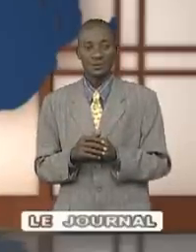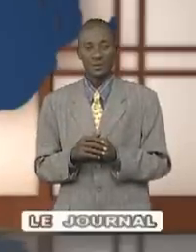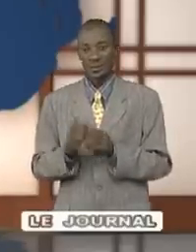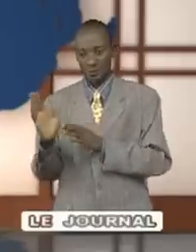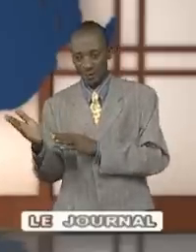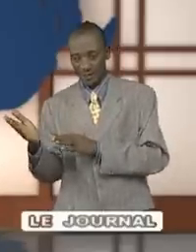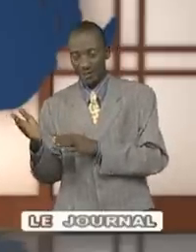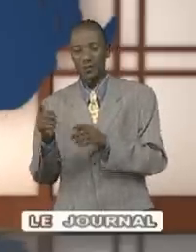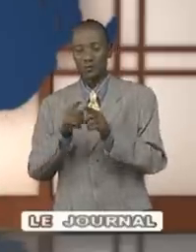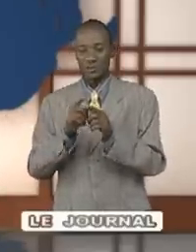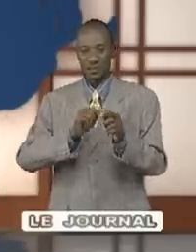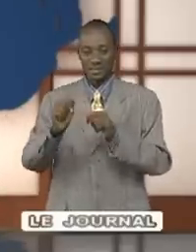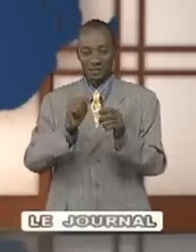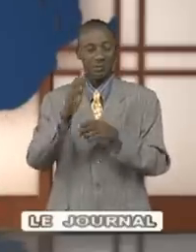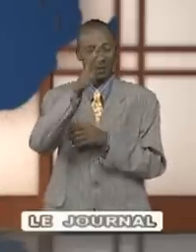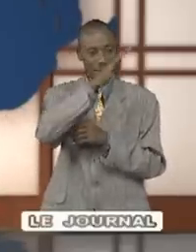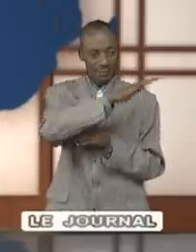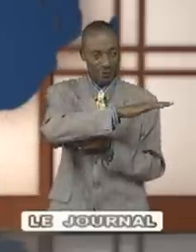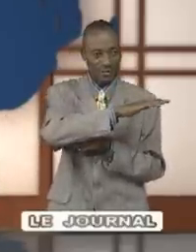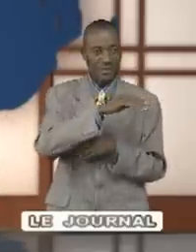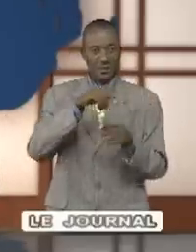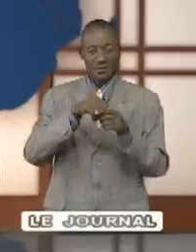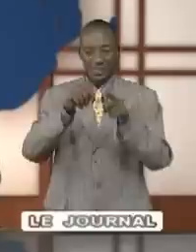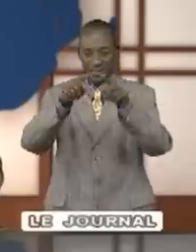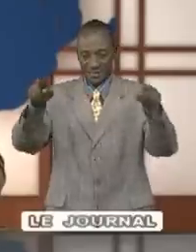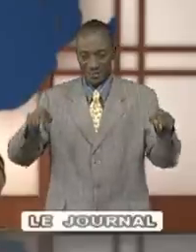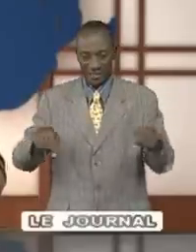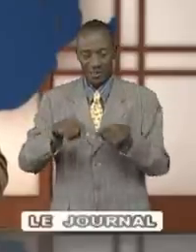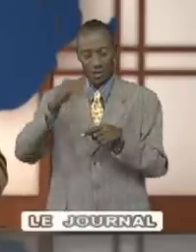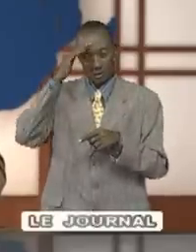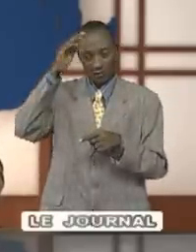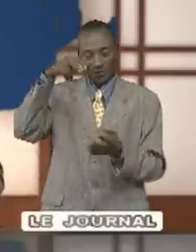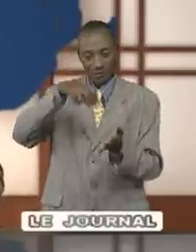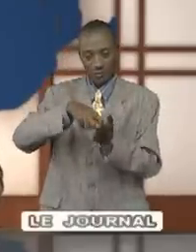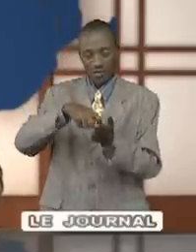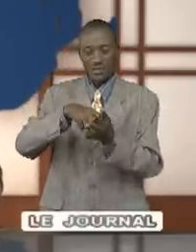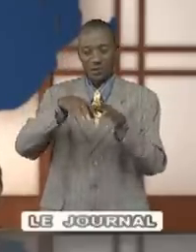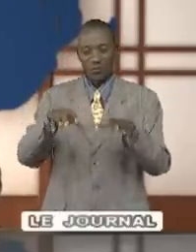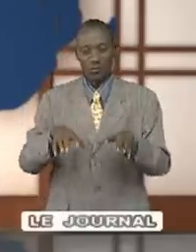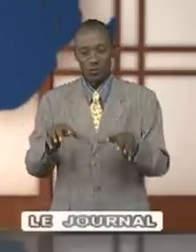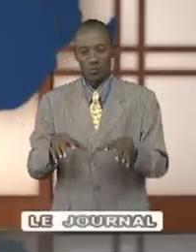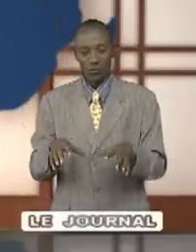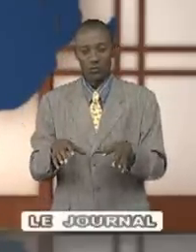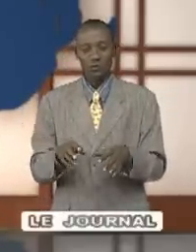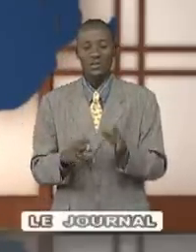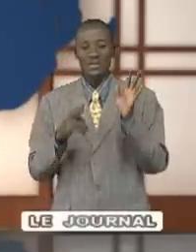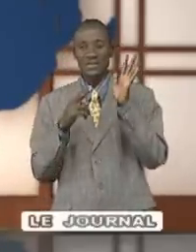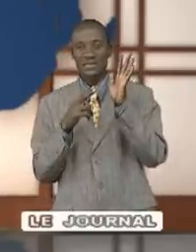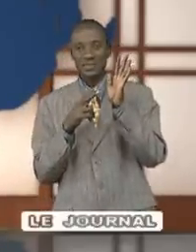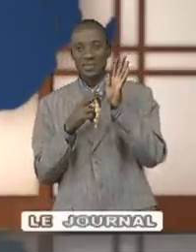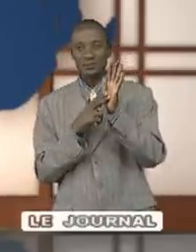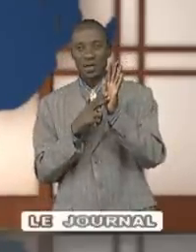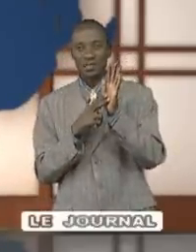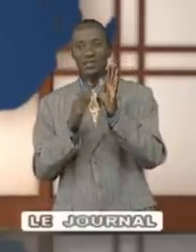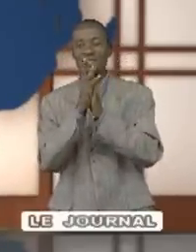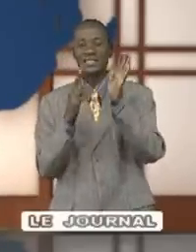et une seconde l'après-midi dans les salles de l'Université protestante du Congo UPC, cela le dimanche 17 mars